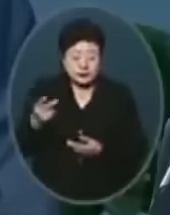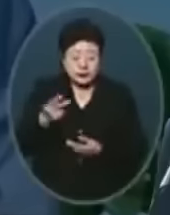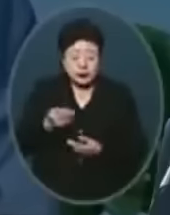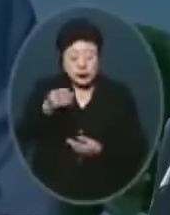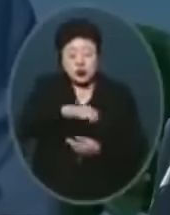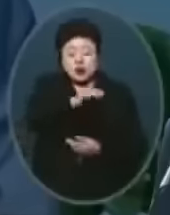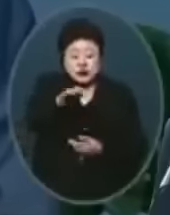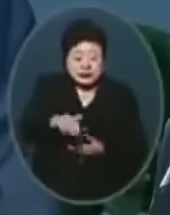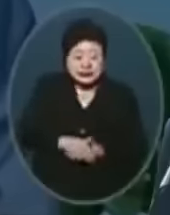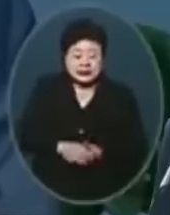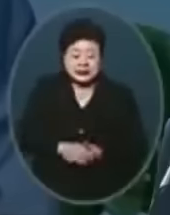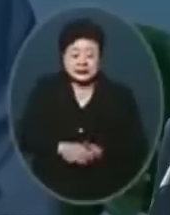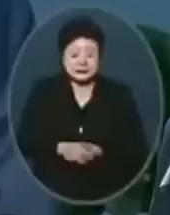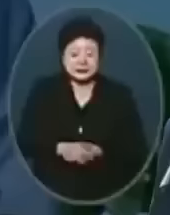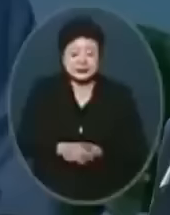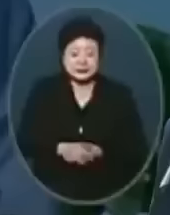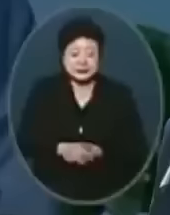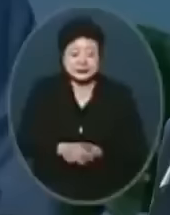우리를